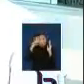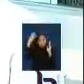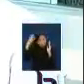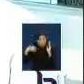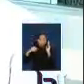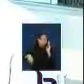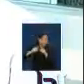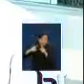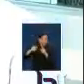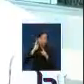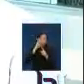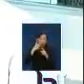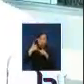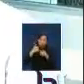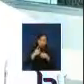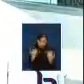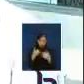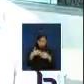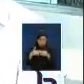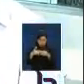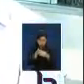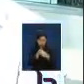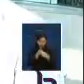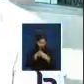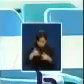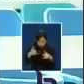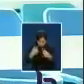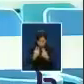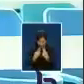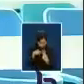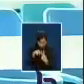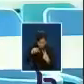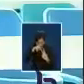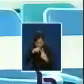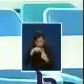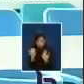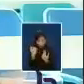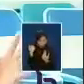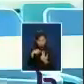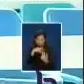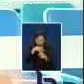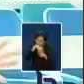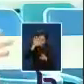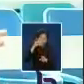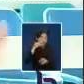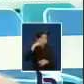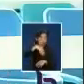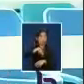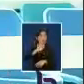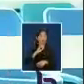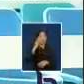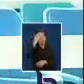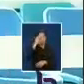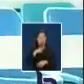จกับคนไทยว่าเราจะไม่เอาโรคจากข้างนอกเข้ามา ในแง่ของการติดเชื้อจากเด็ก